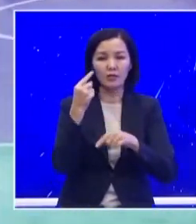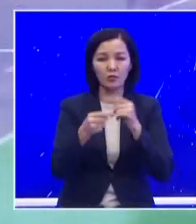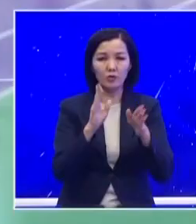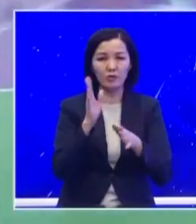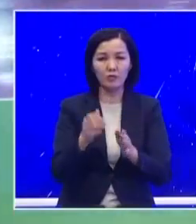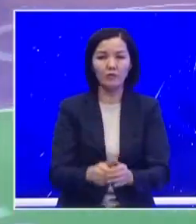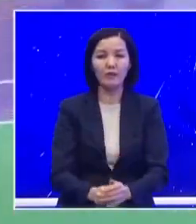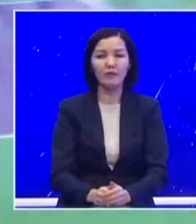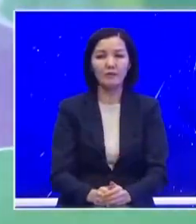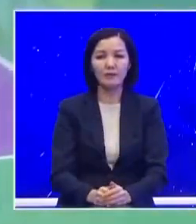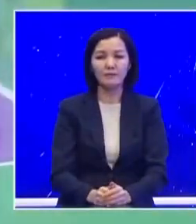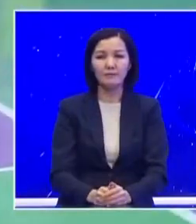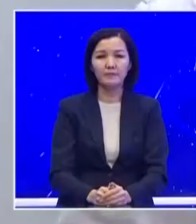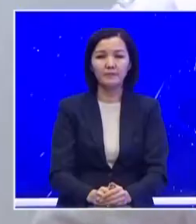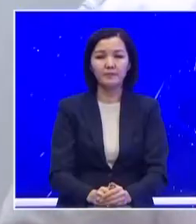основе.